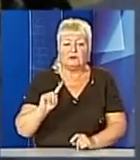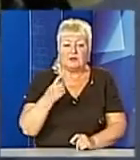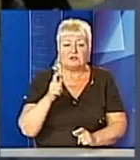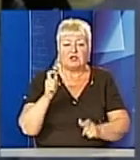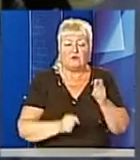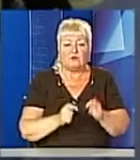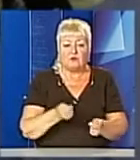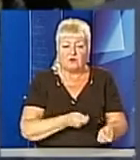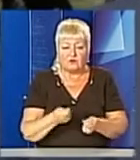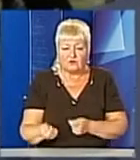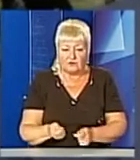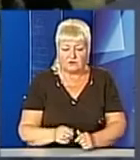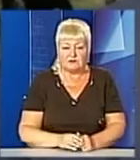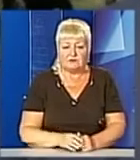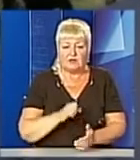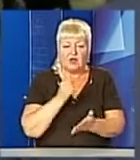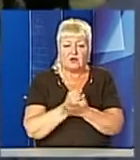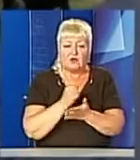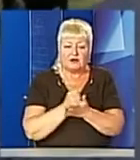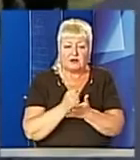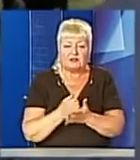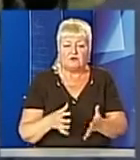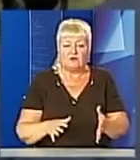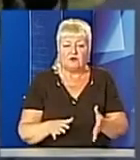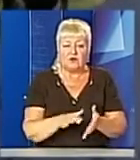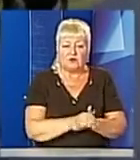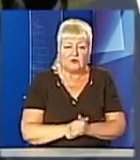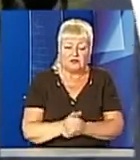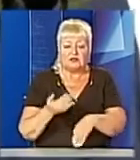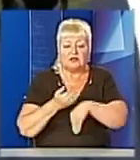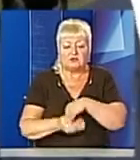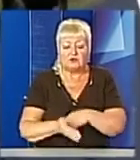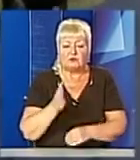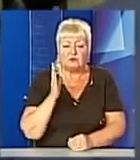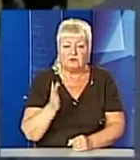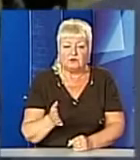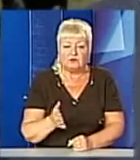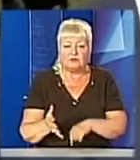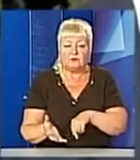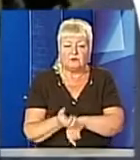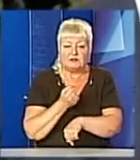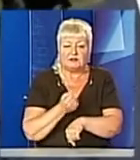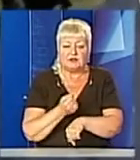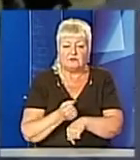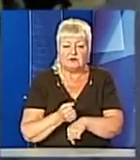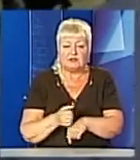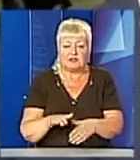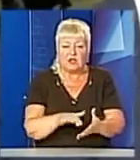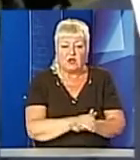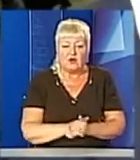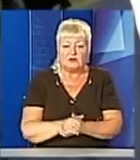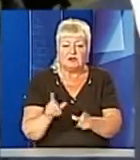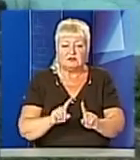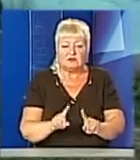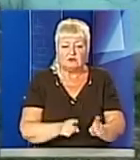молоковоз кооперативного об'єднання, а згодом вже будемо підтримувати об'єднання у тому, щоб воно переходило